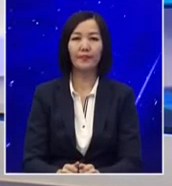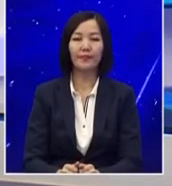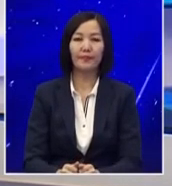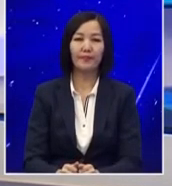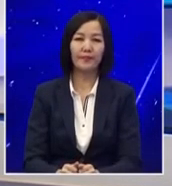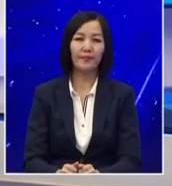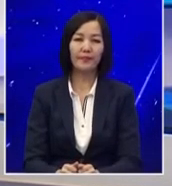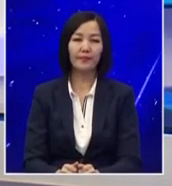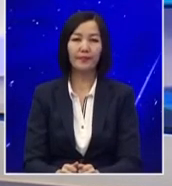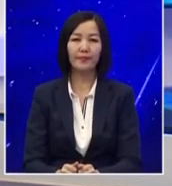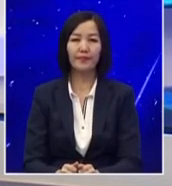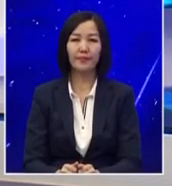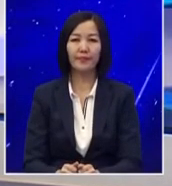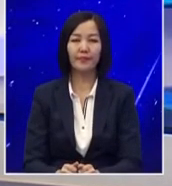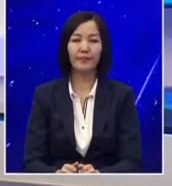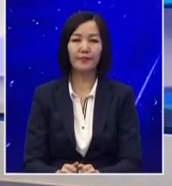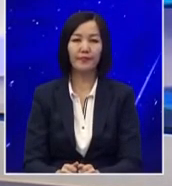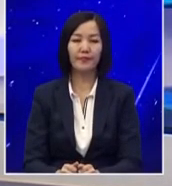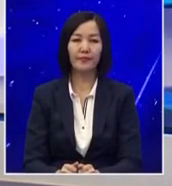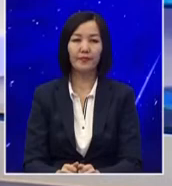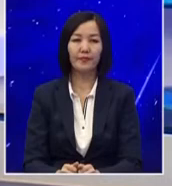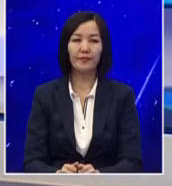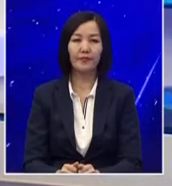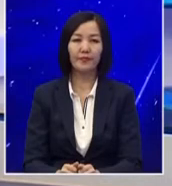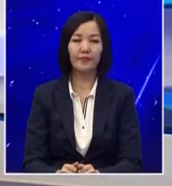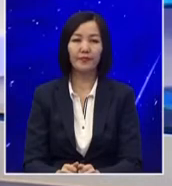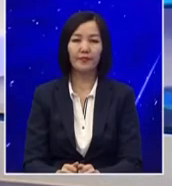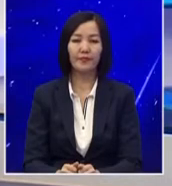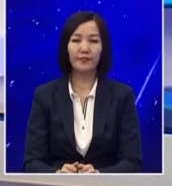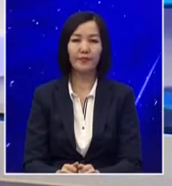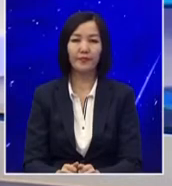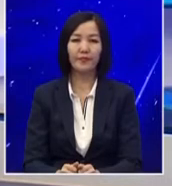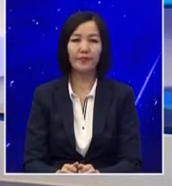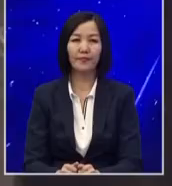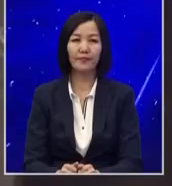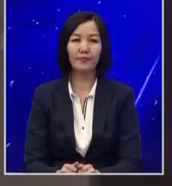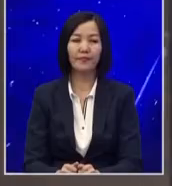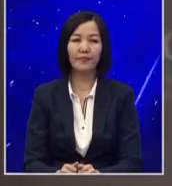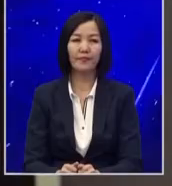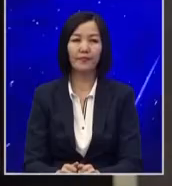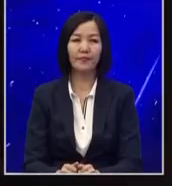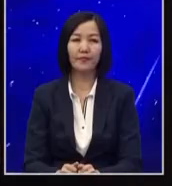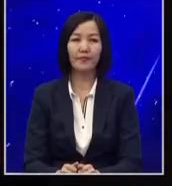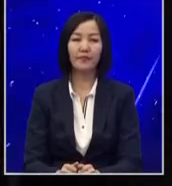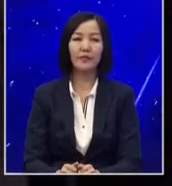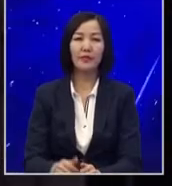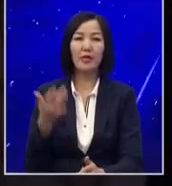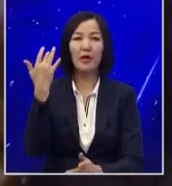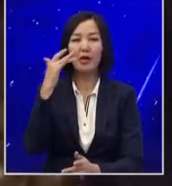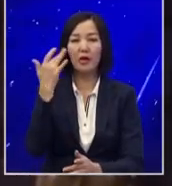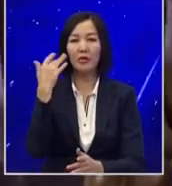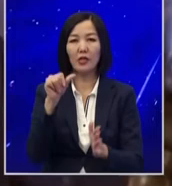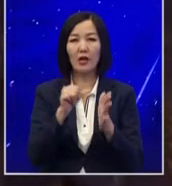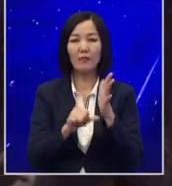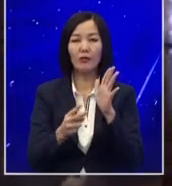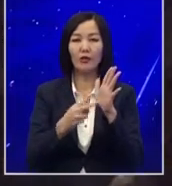қала салудың жолын тапты. Осы және өзге де жаһан жаңалықтары келесі топтамада. Жер бетінде шамамен 67